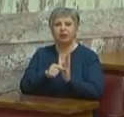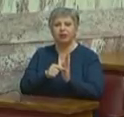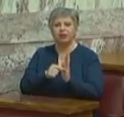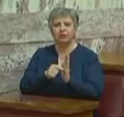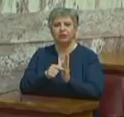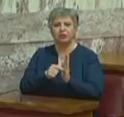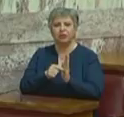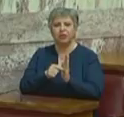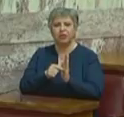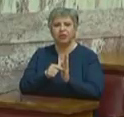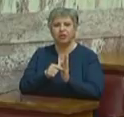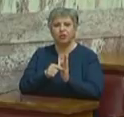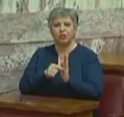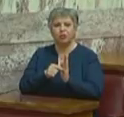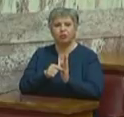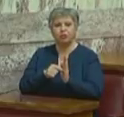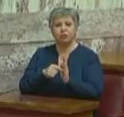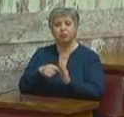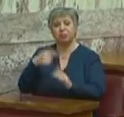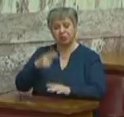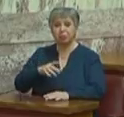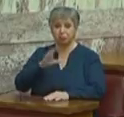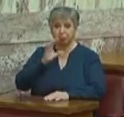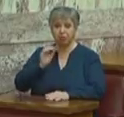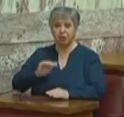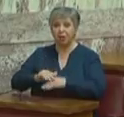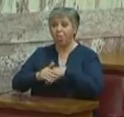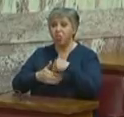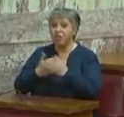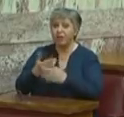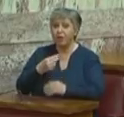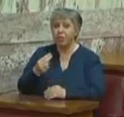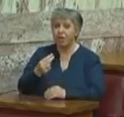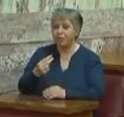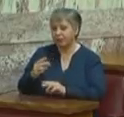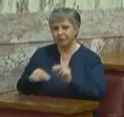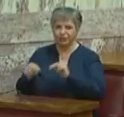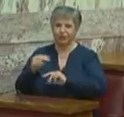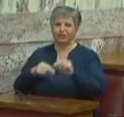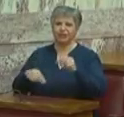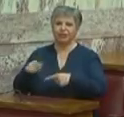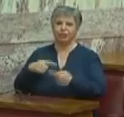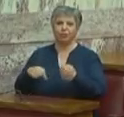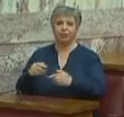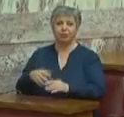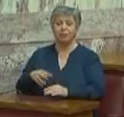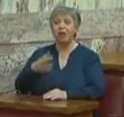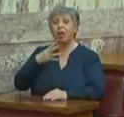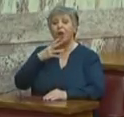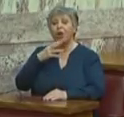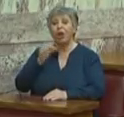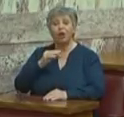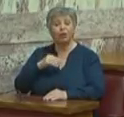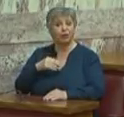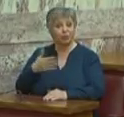Αυτό είναι ένα ενδιαφέρον στοιχείο, πράγματι, για τη συζήτηση. Διότι, αγαπητοί κύριοι συνάδελφοι,